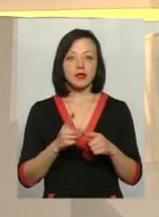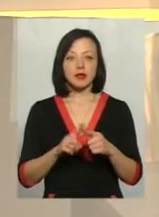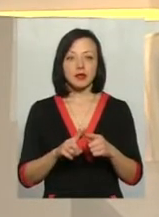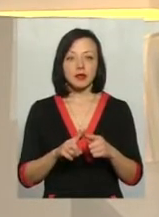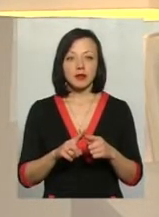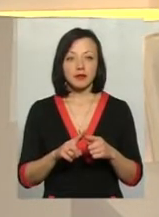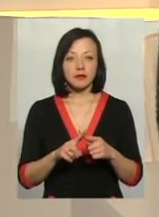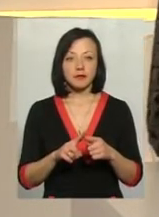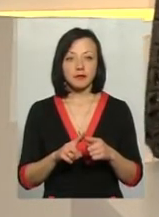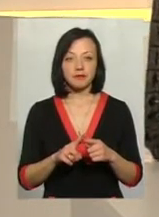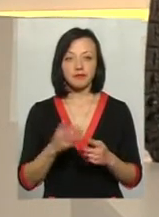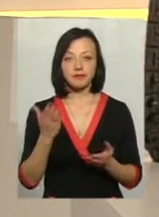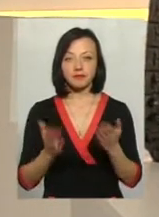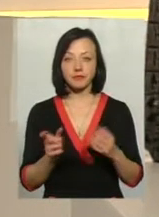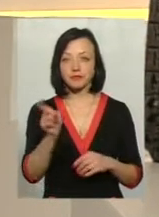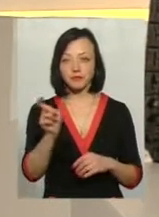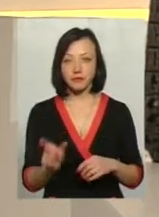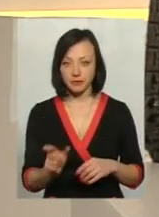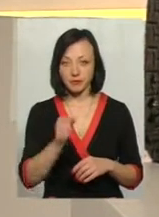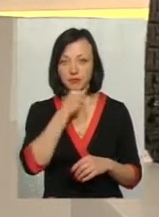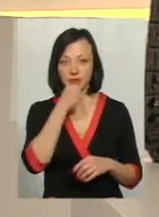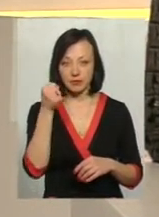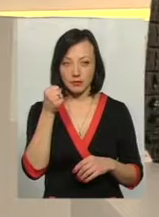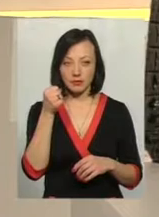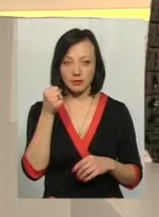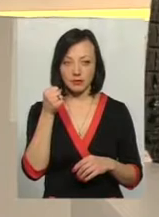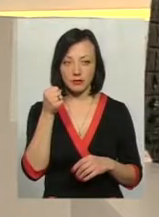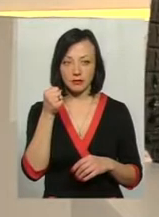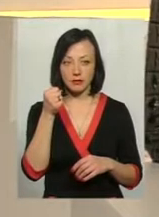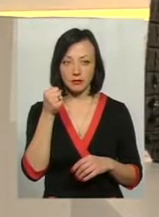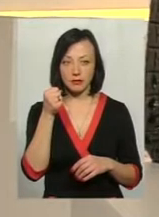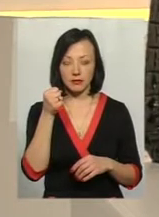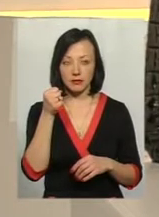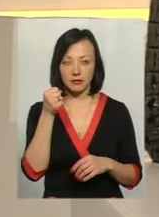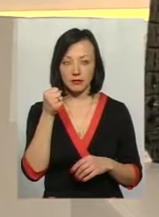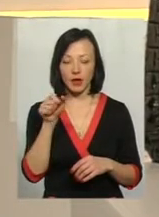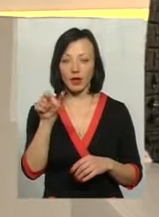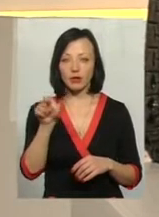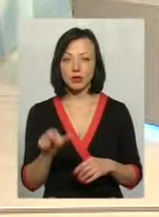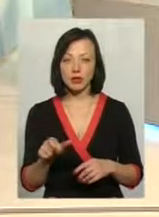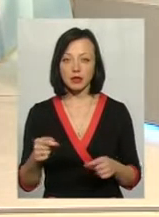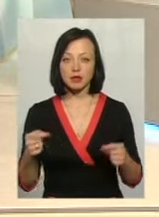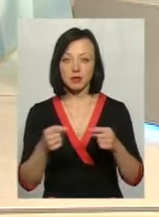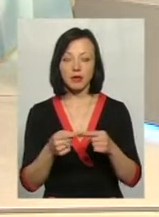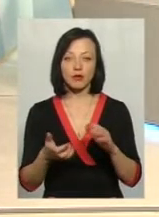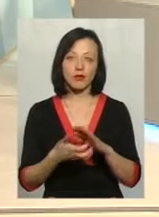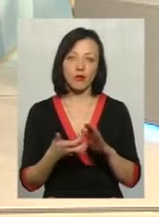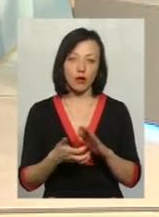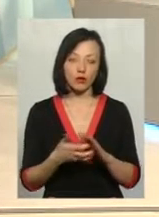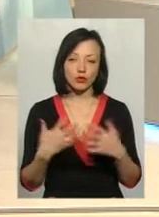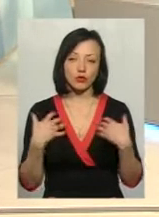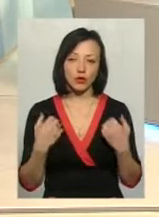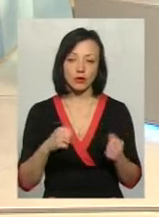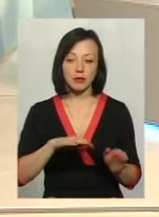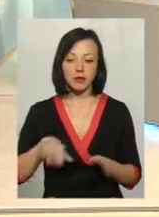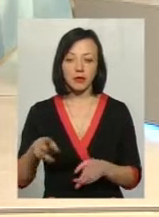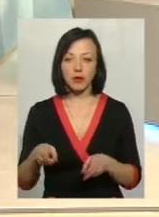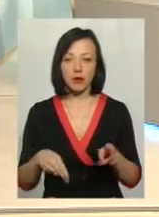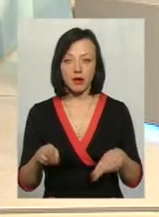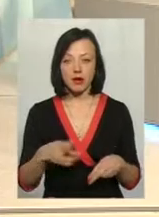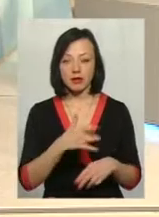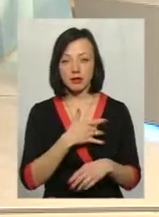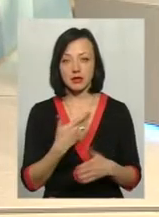механізми. Якщо людина, літня людина, або людина з певною вадою, там, після операції